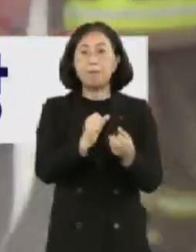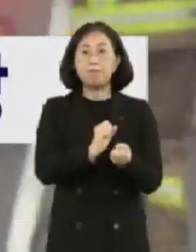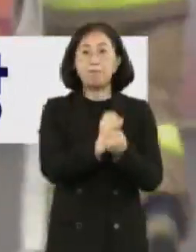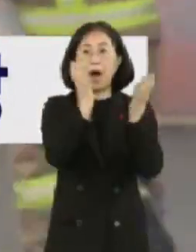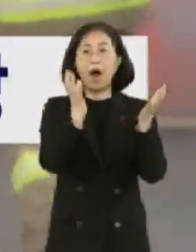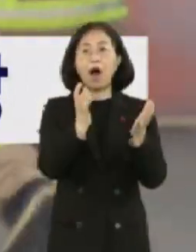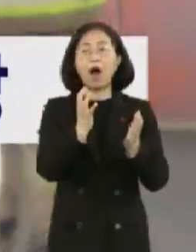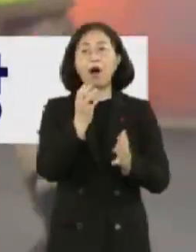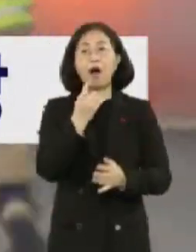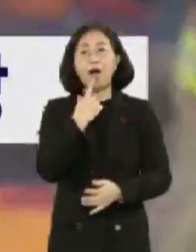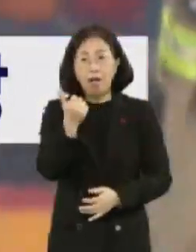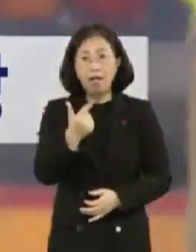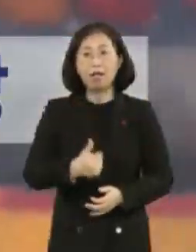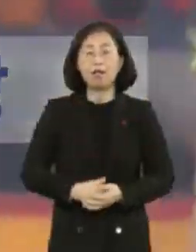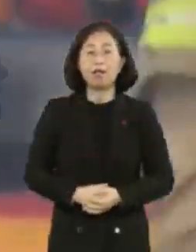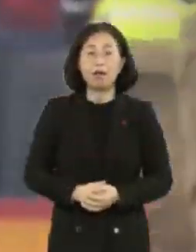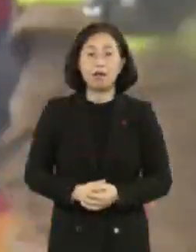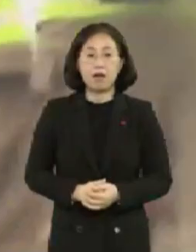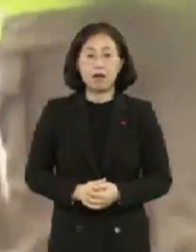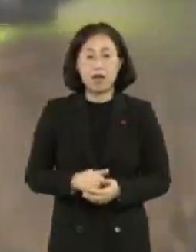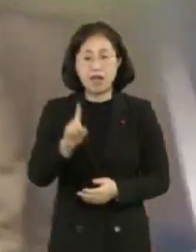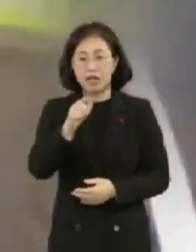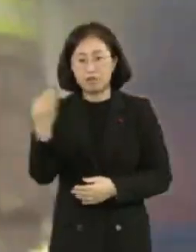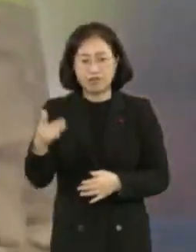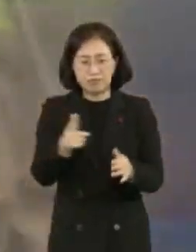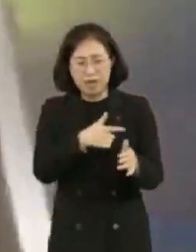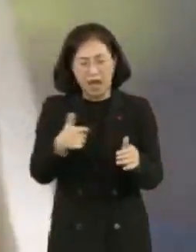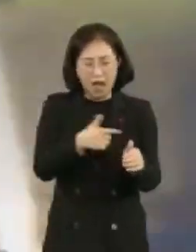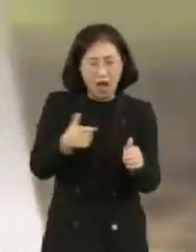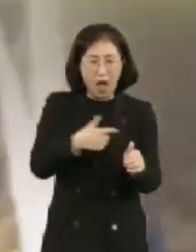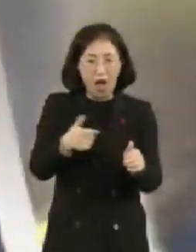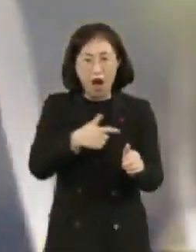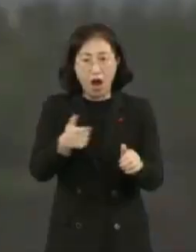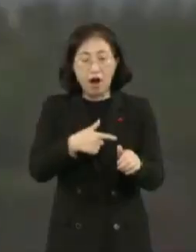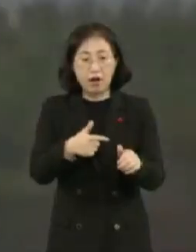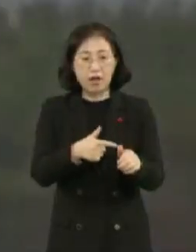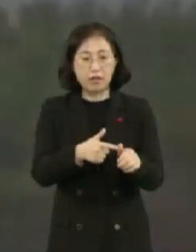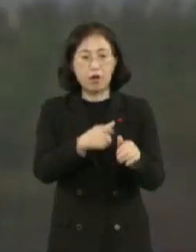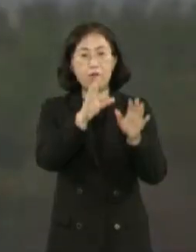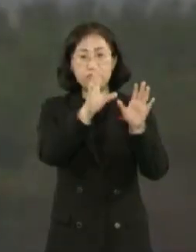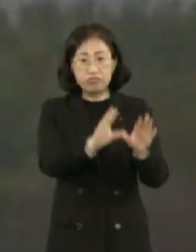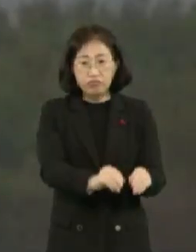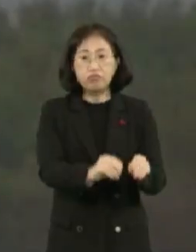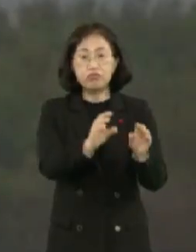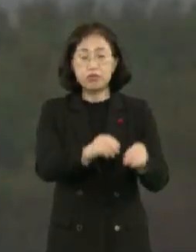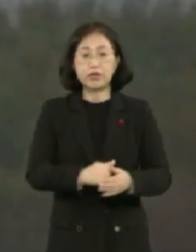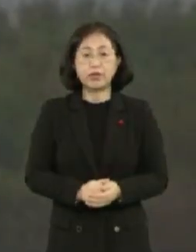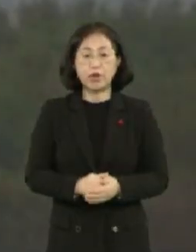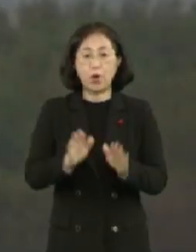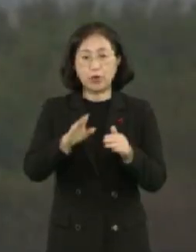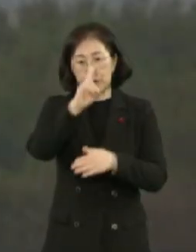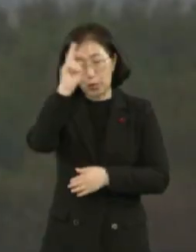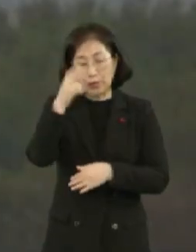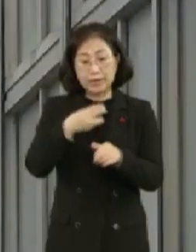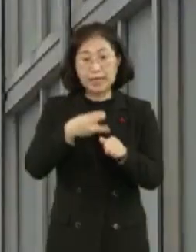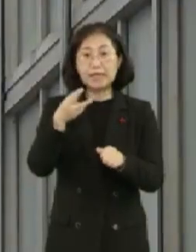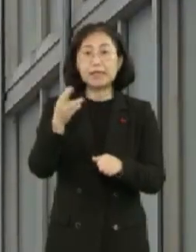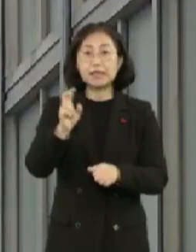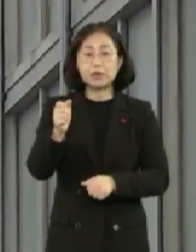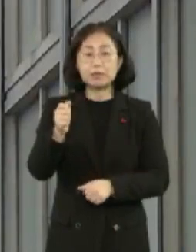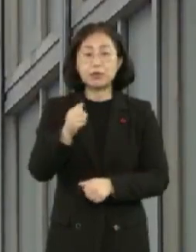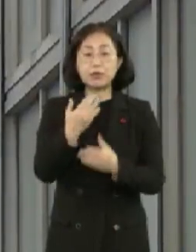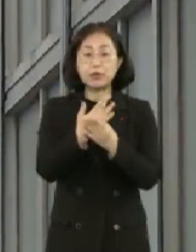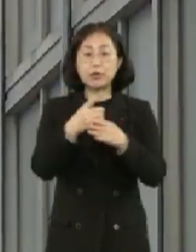아찔한 상황. 소방대원들은 쉴 새 없이 소화액을 뿌리며 불길을 막고 있습니다. 오늘 오후 3시 50분쯤